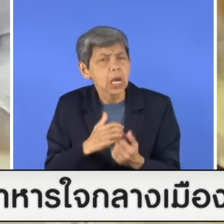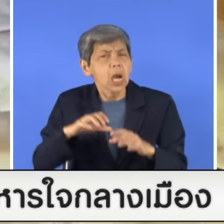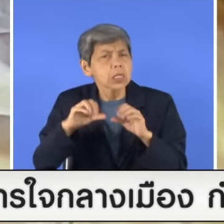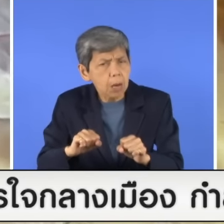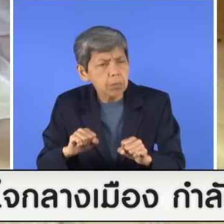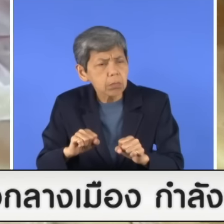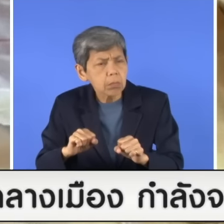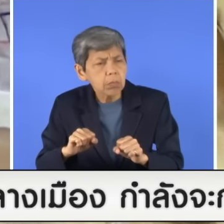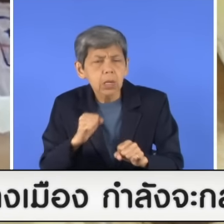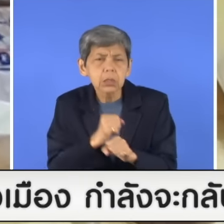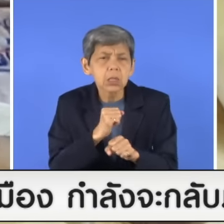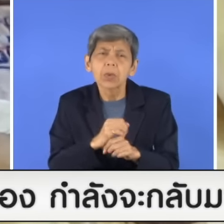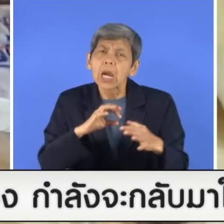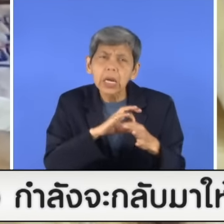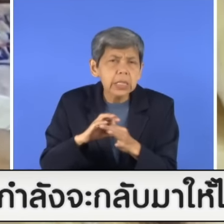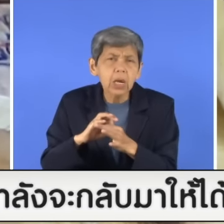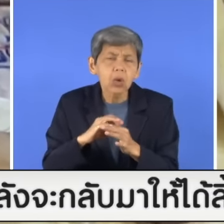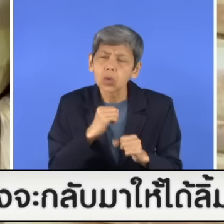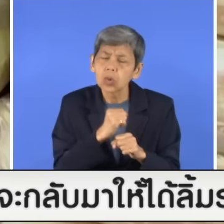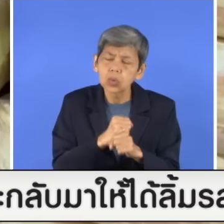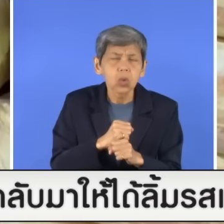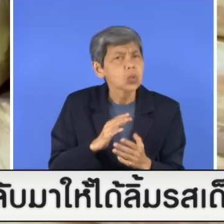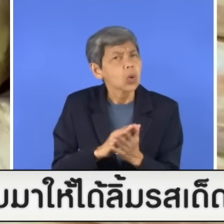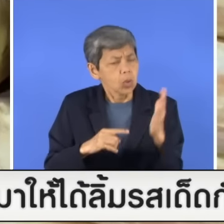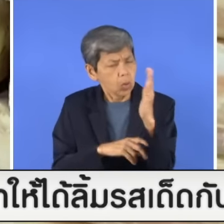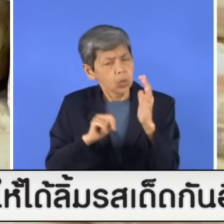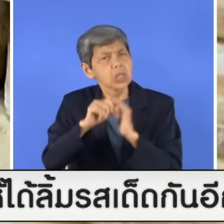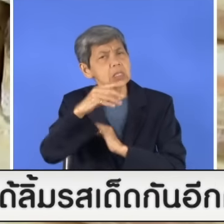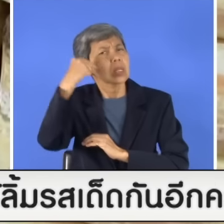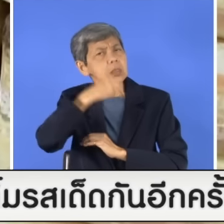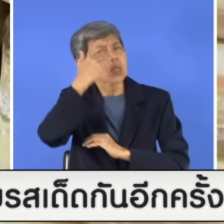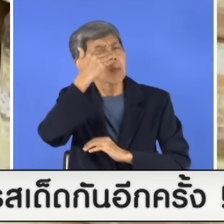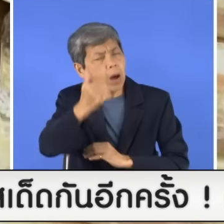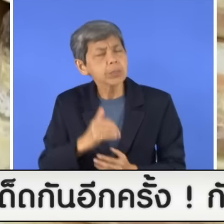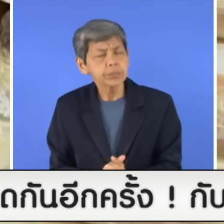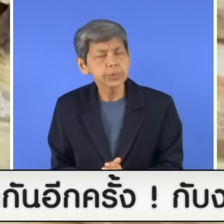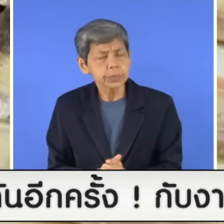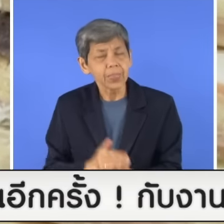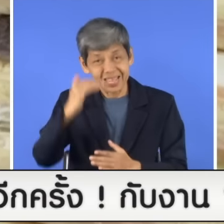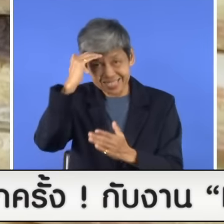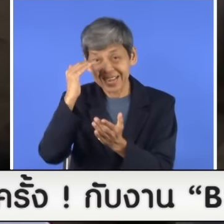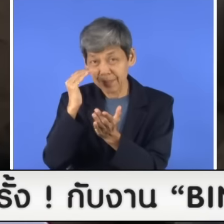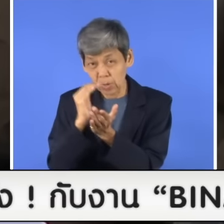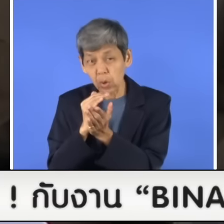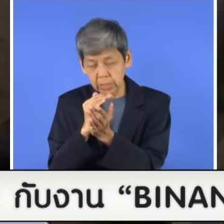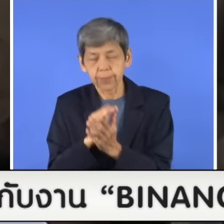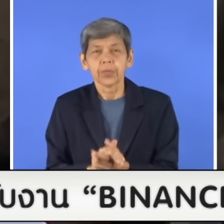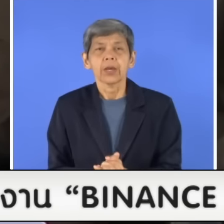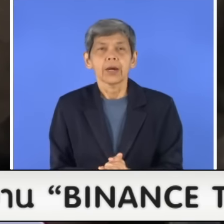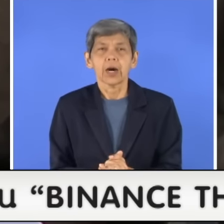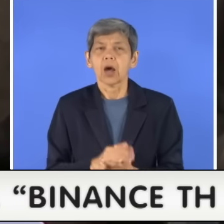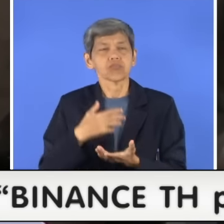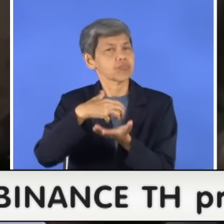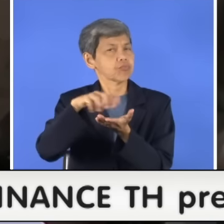พติดเนี่ยมักจะเกี่ยวข้องส่งปลายทางที่จังหวัดนครศรีธรรมราชที่บ่อยครั้งพลตบตรีสรัญญูชำนาญราษฎร์นะครับได้บ